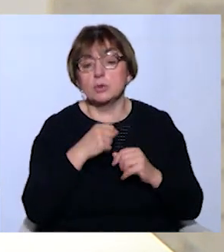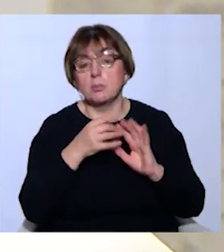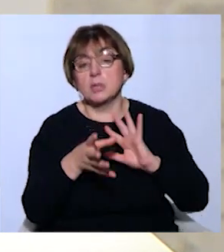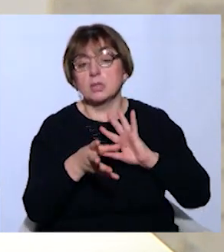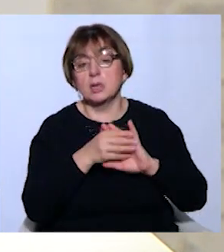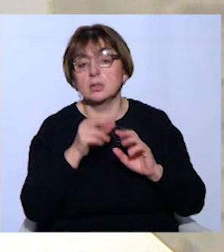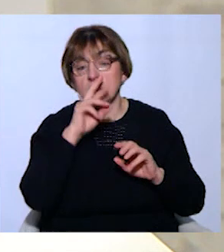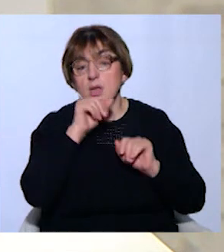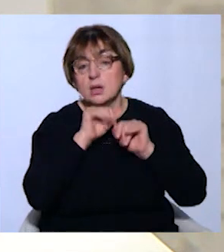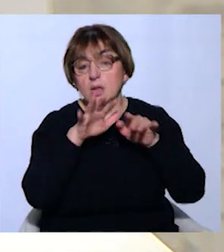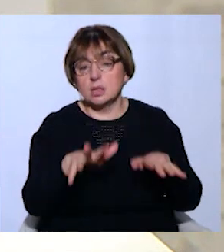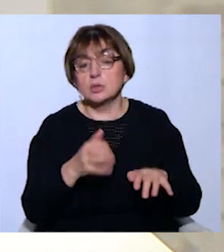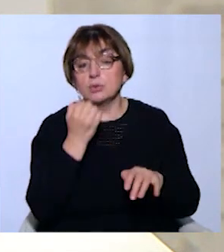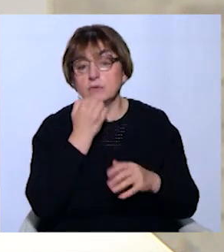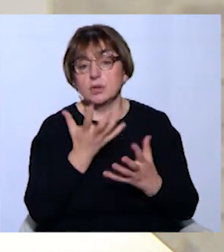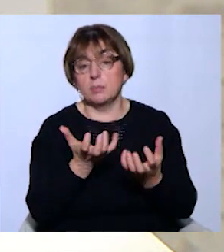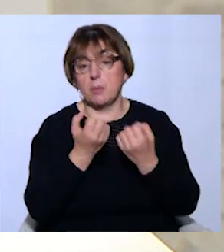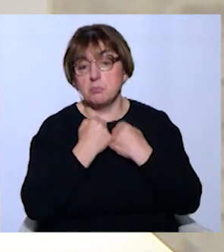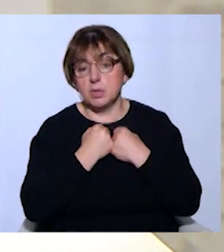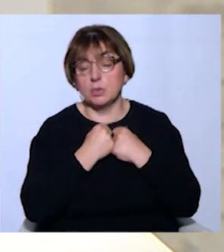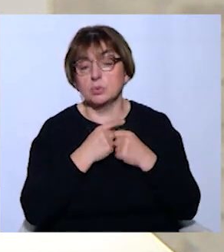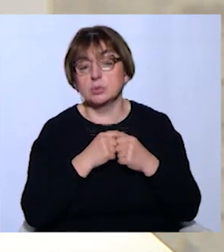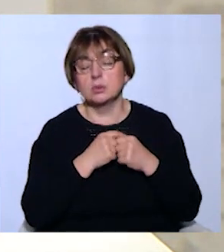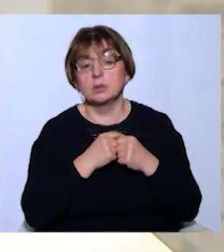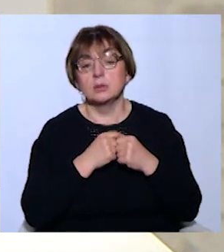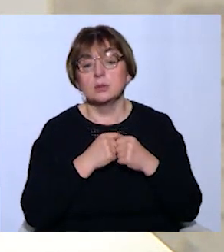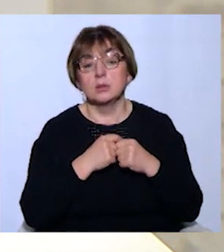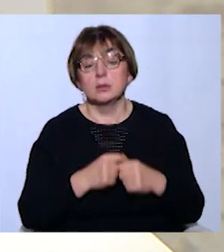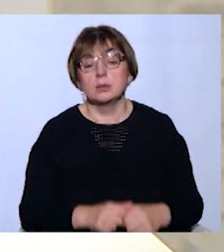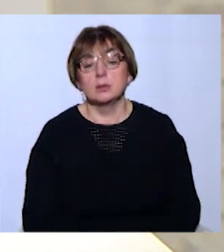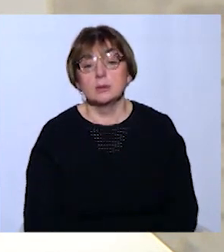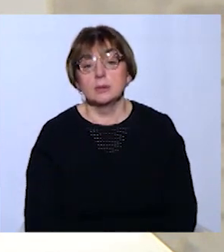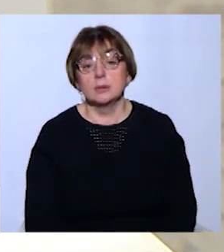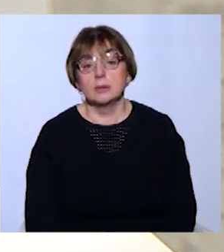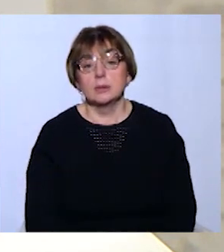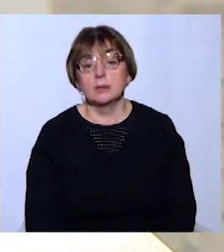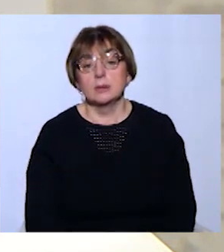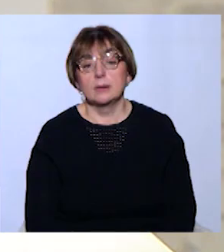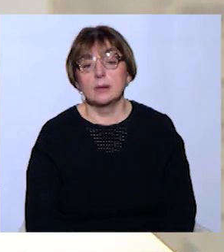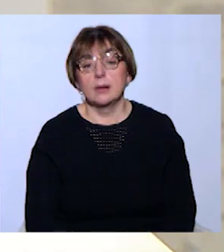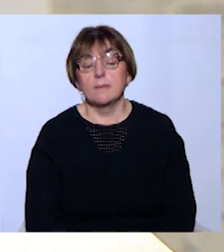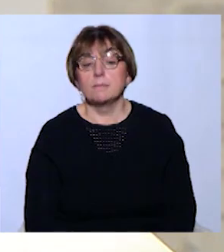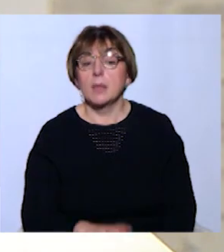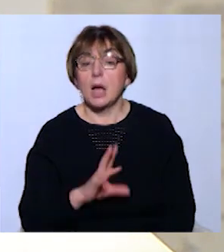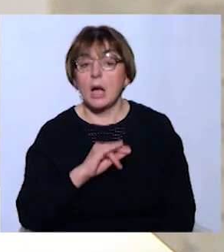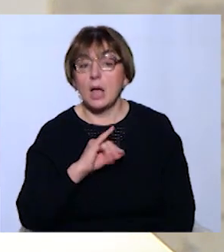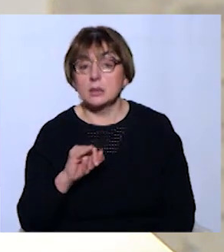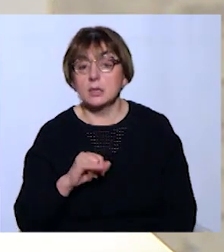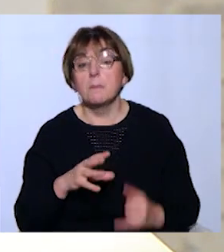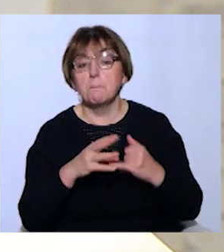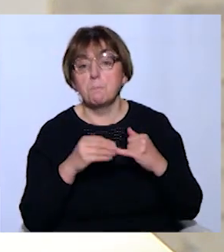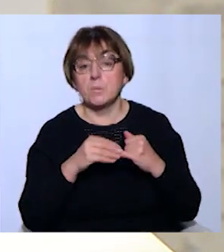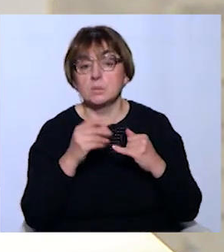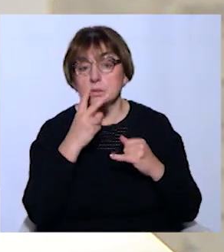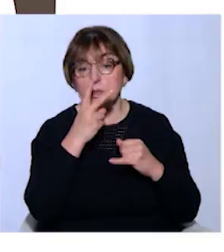ეს რადიაციული რაღაც, აი რაოდენობა რადიოაქტიური ნივთიერებების, ხო? ან ხმელეთზე თქვენ